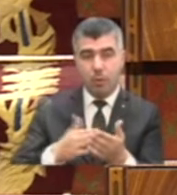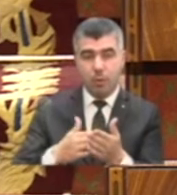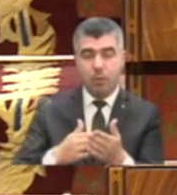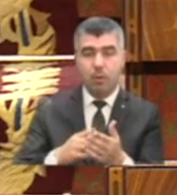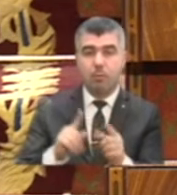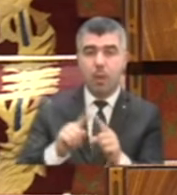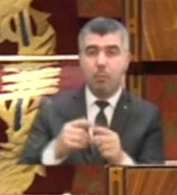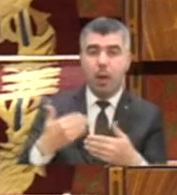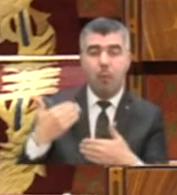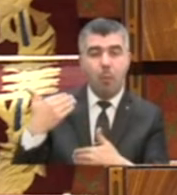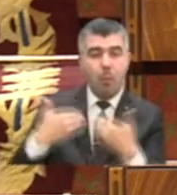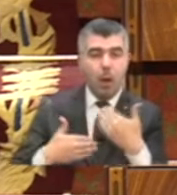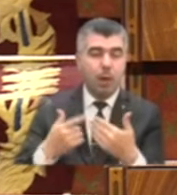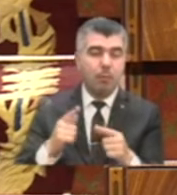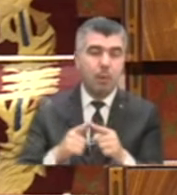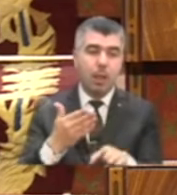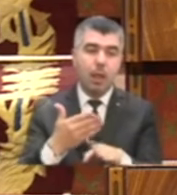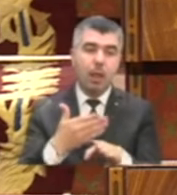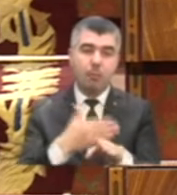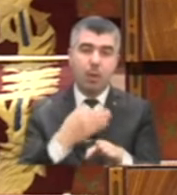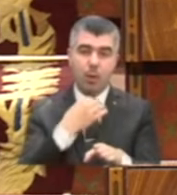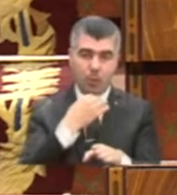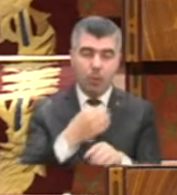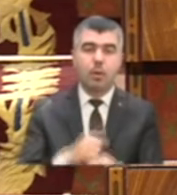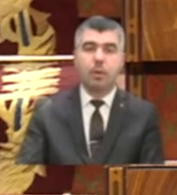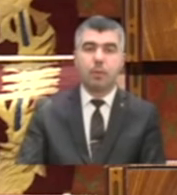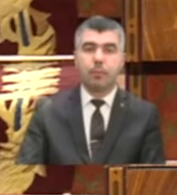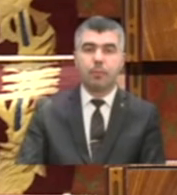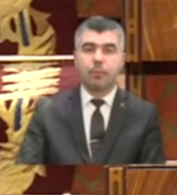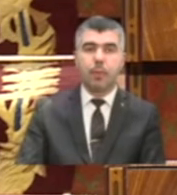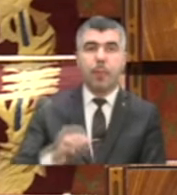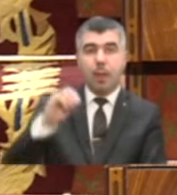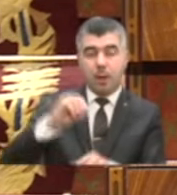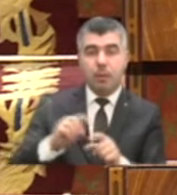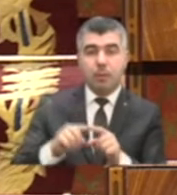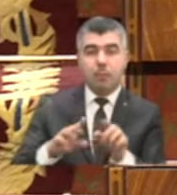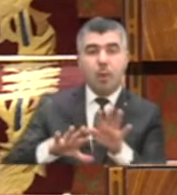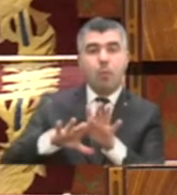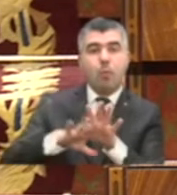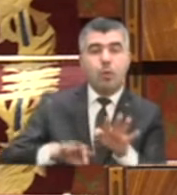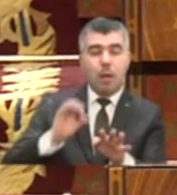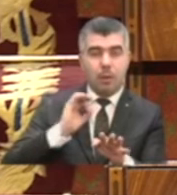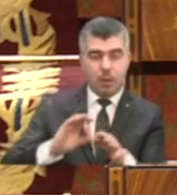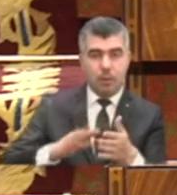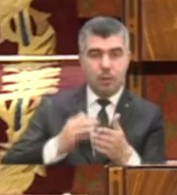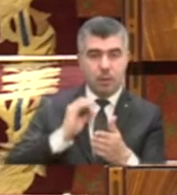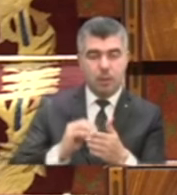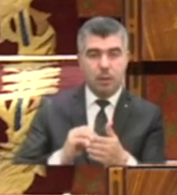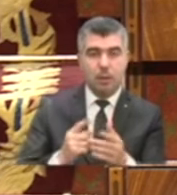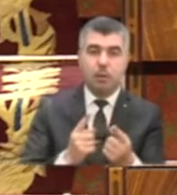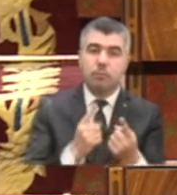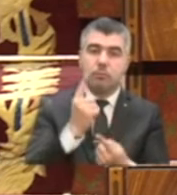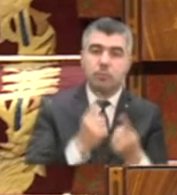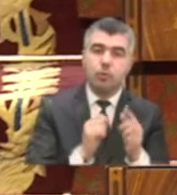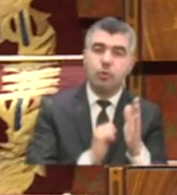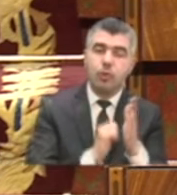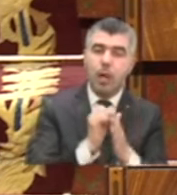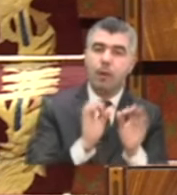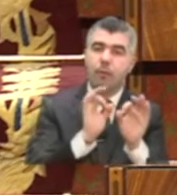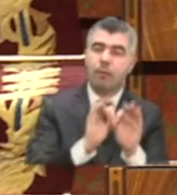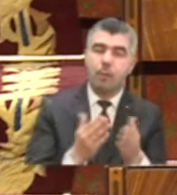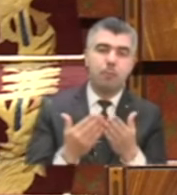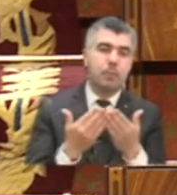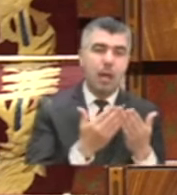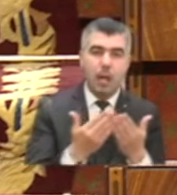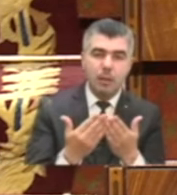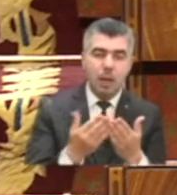في حالة إعاقة كما أشار لها السيد النائب سابقا، وكذلك على المجتمع في بعض الحالات، خاصة الحالات اللي ما كيتمكنوش من النجاح في المسار الدراسي